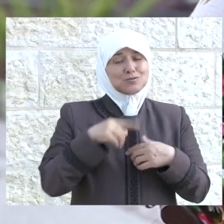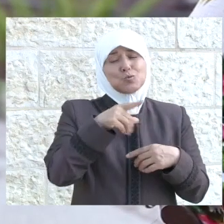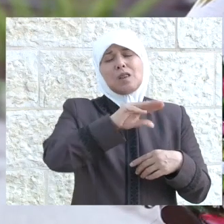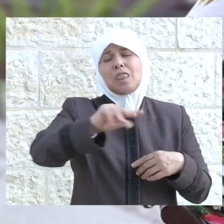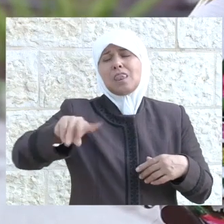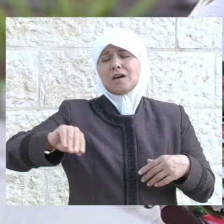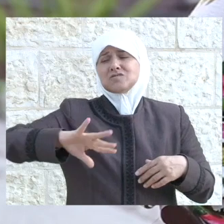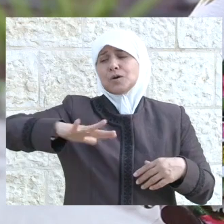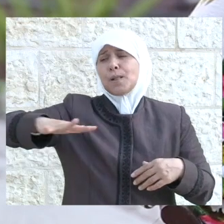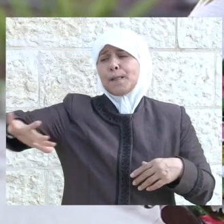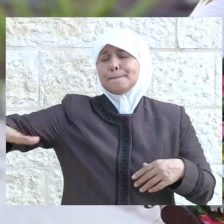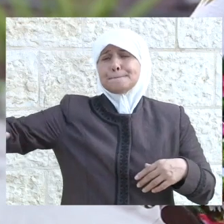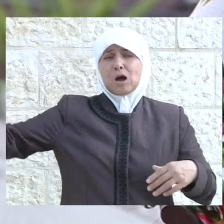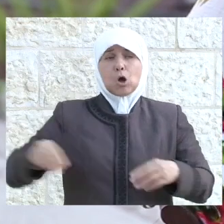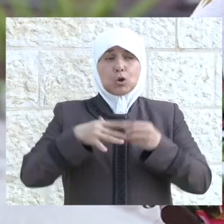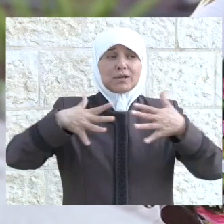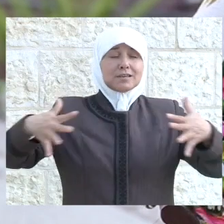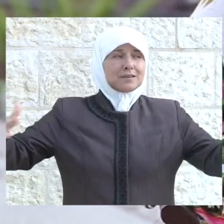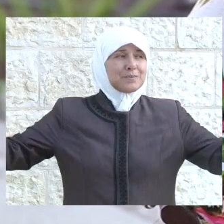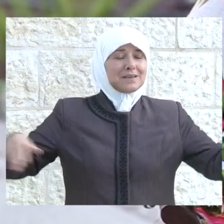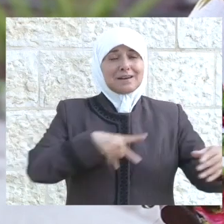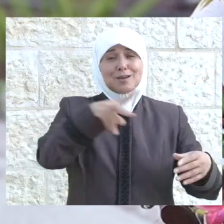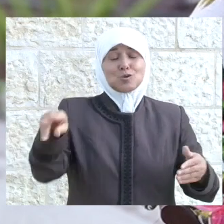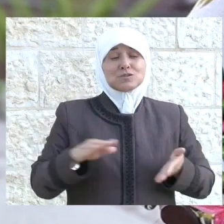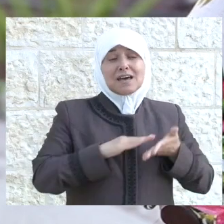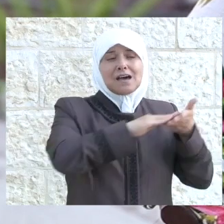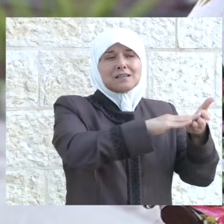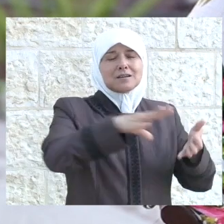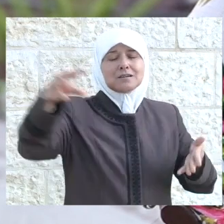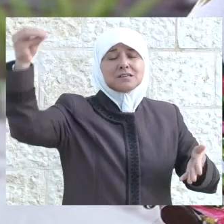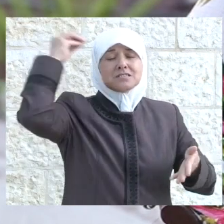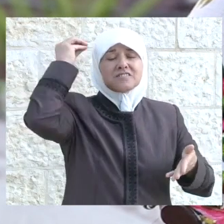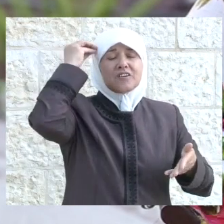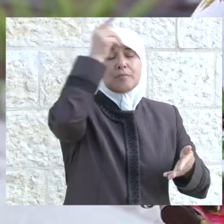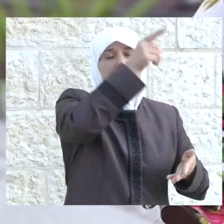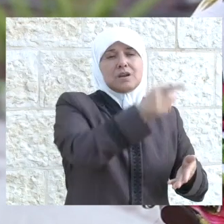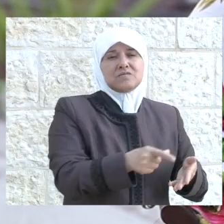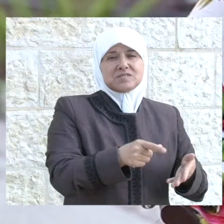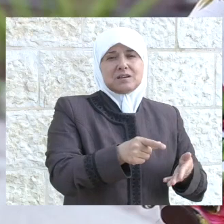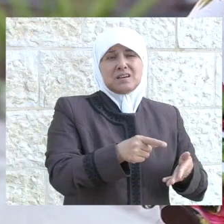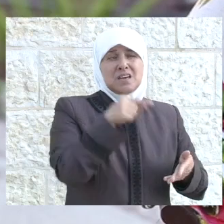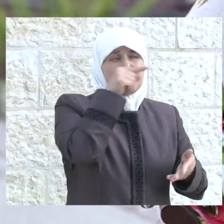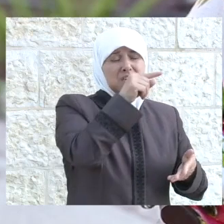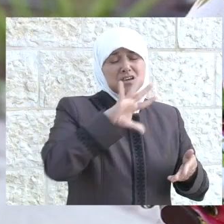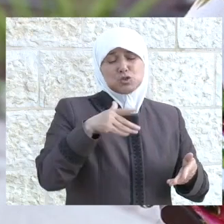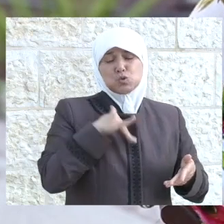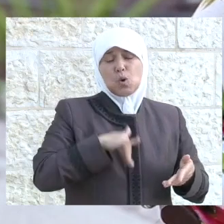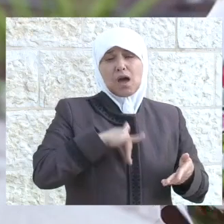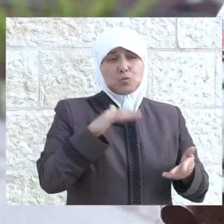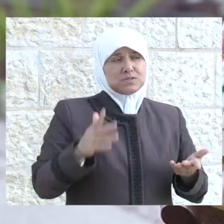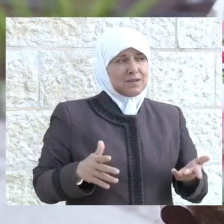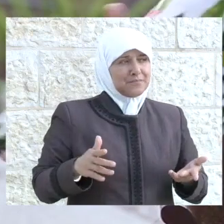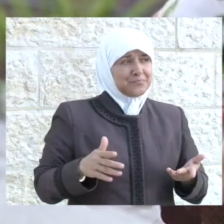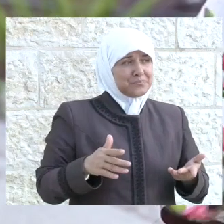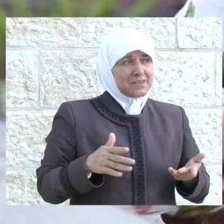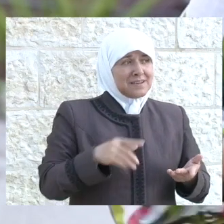علم النفس كثير ساعدني إني أفهم نفسي، أفهم دوافعي، أفهم أكثر